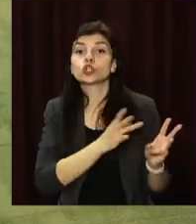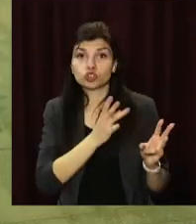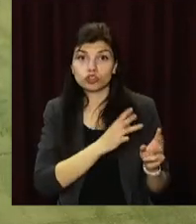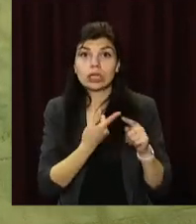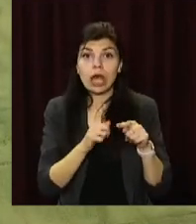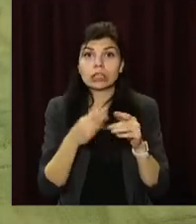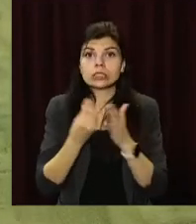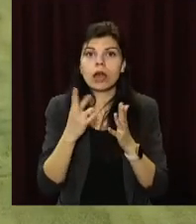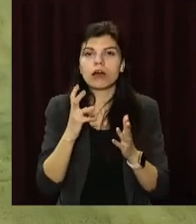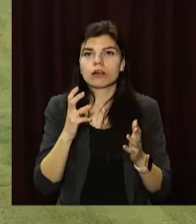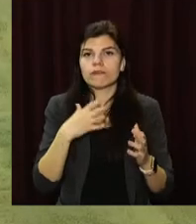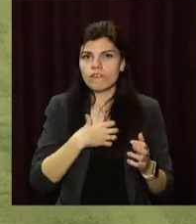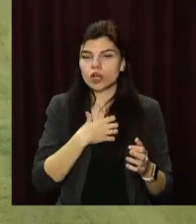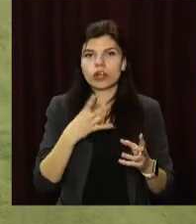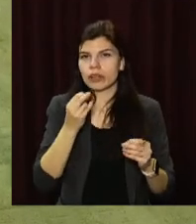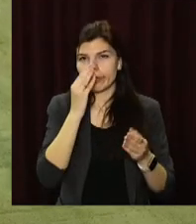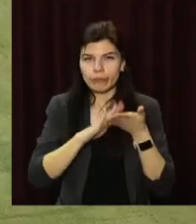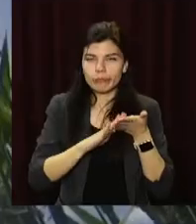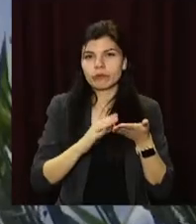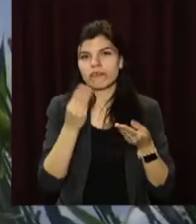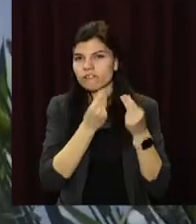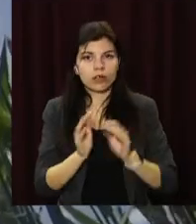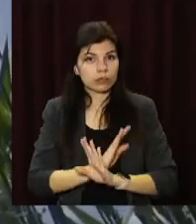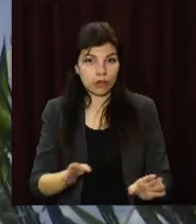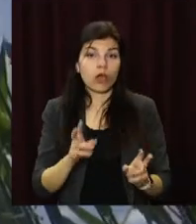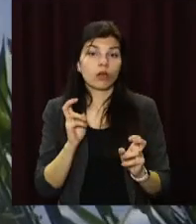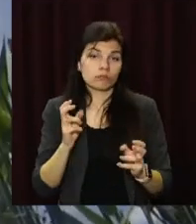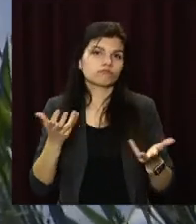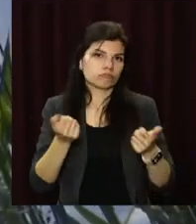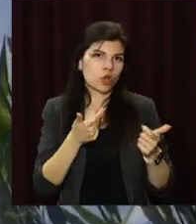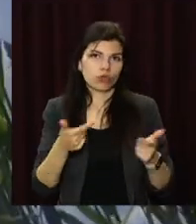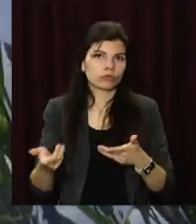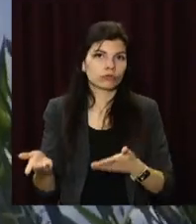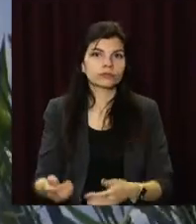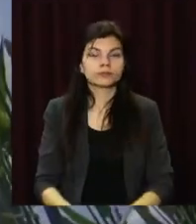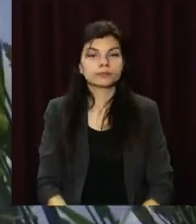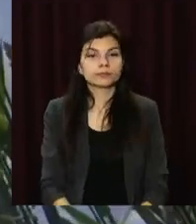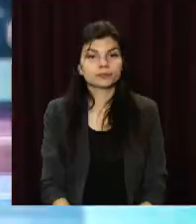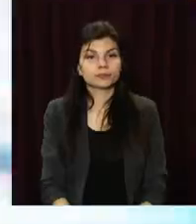ці цінності. Валентина Мінаєва, Роман Івашинов, Open News, телеканал «Відкритий».